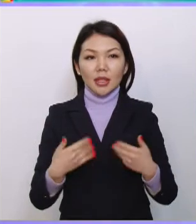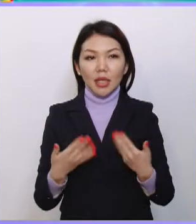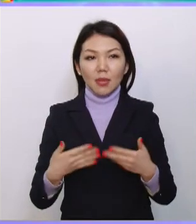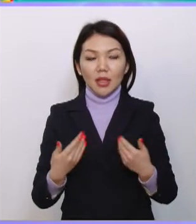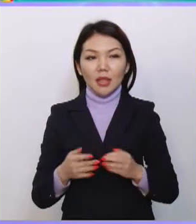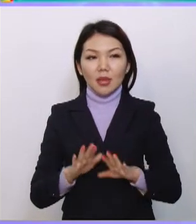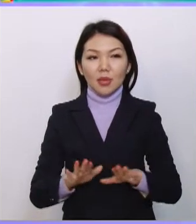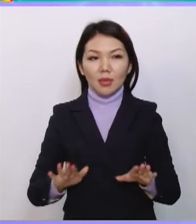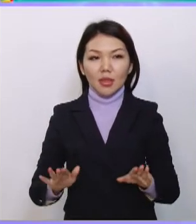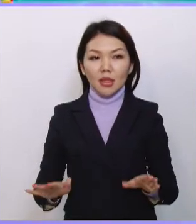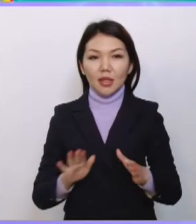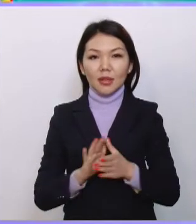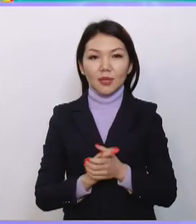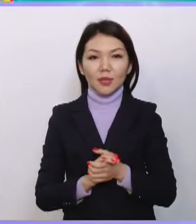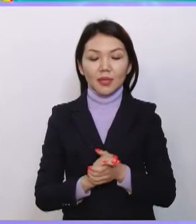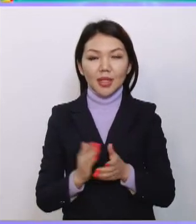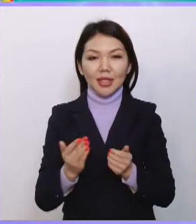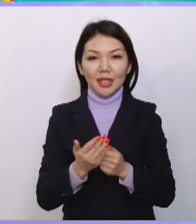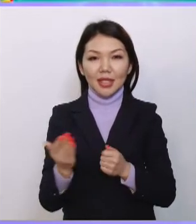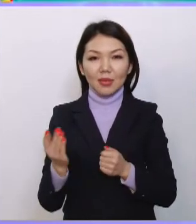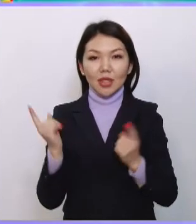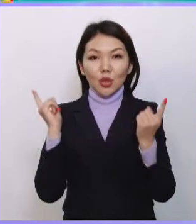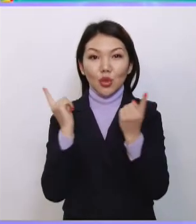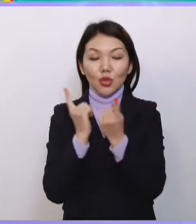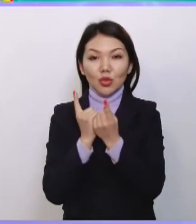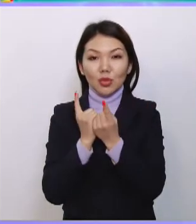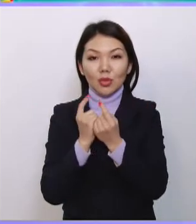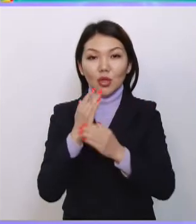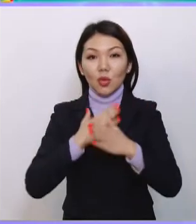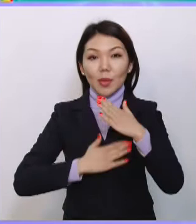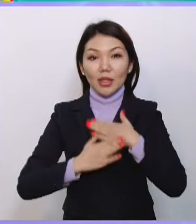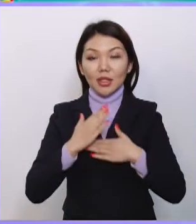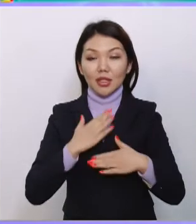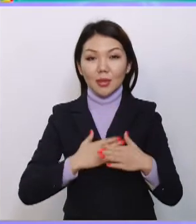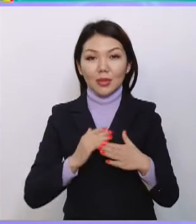Саламатсыңарбы, балдар? Силер менен көрүшкөнүмө кубанычтамын.